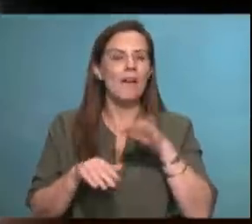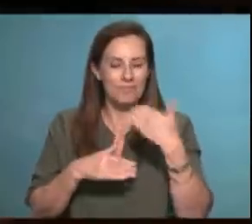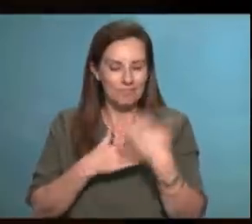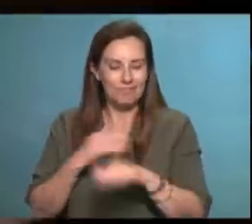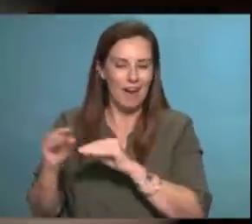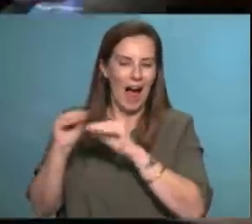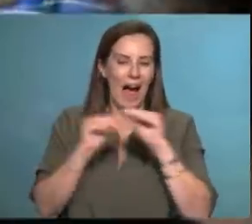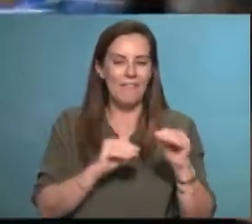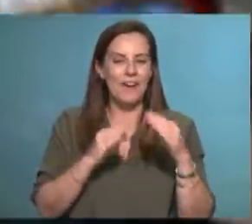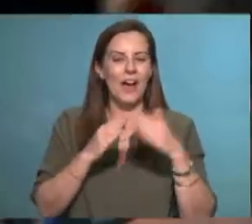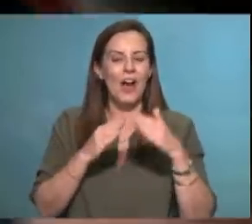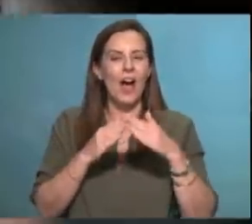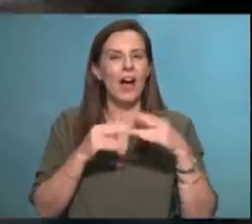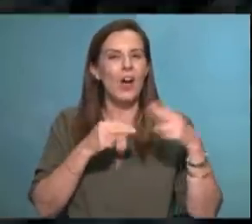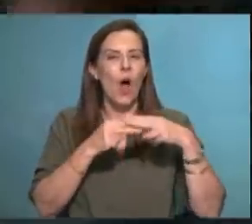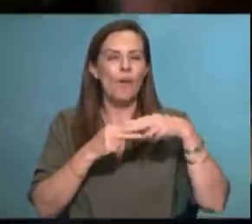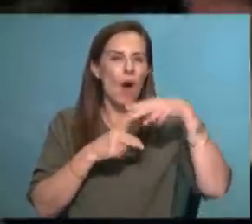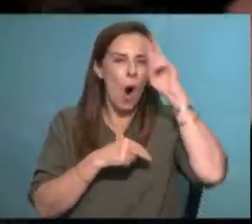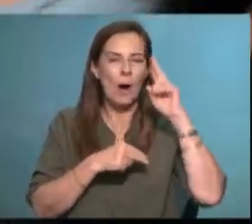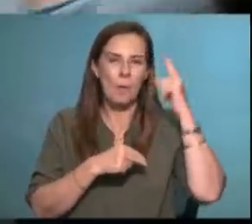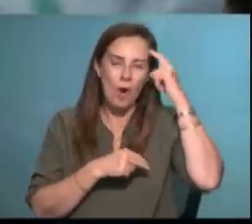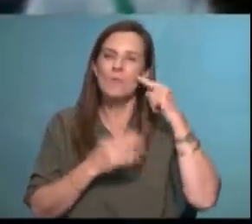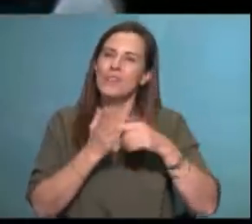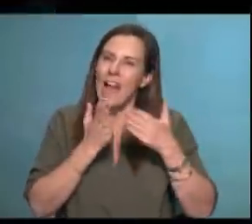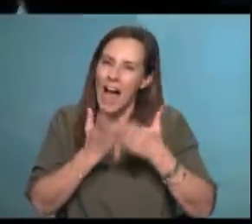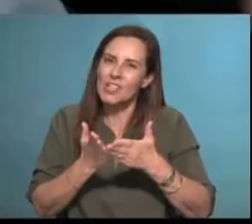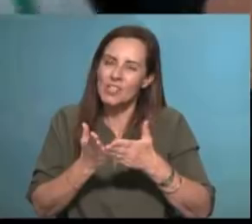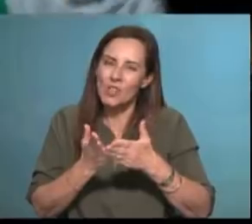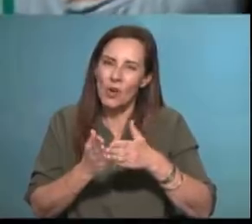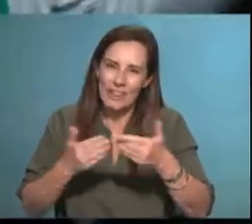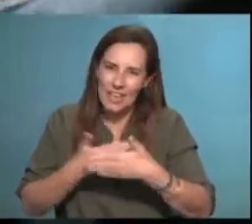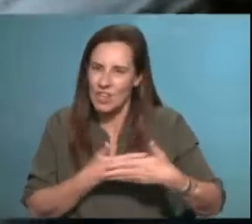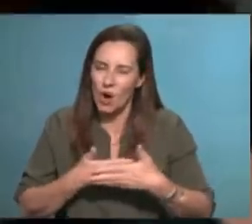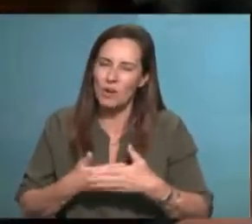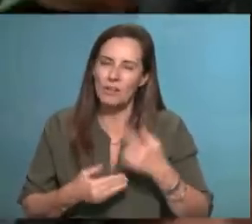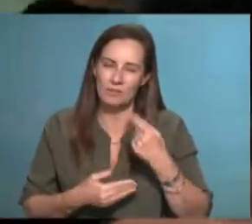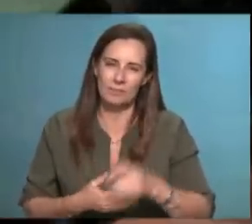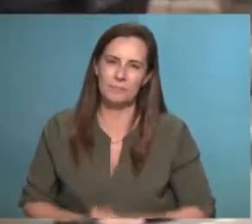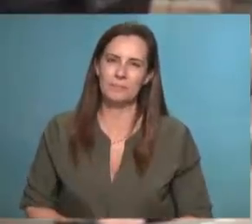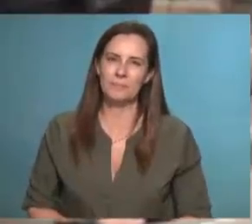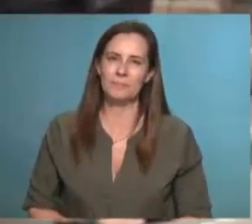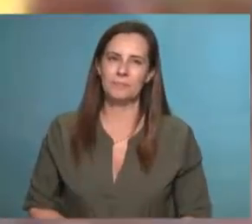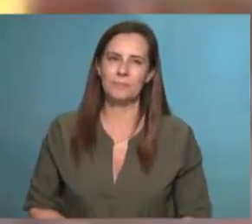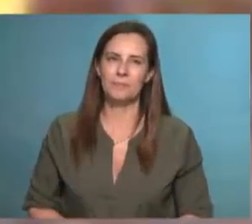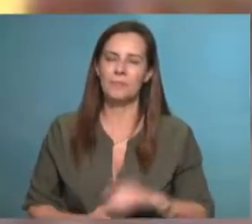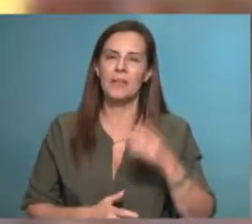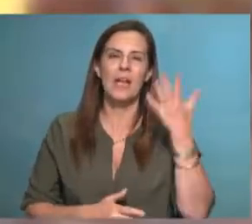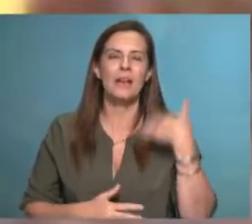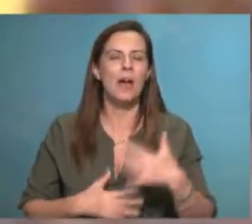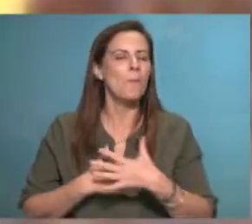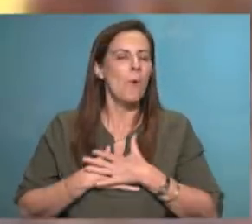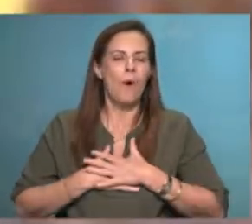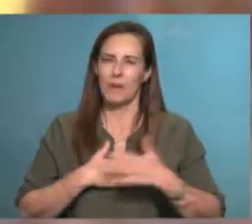להתגורר סמוך להוריה בראש העין כדי שיסייעו להם בגידול הנכד, בנה הבכור. היא הייתה מאוהבת